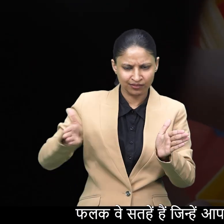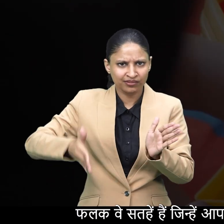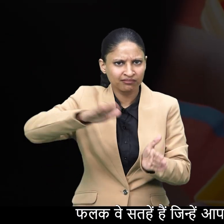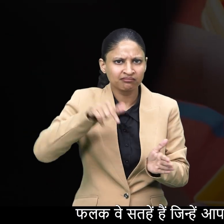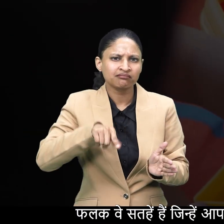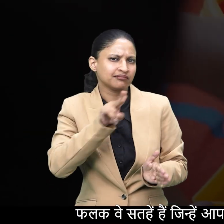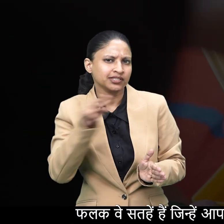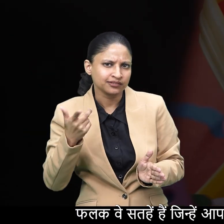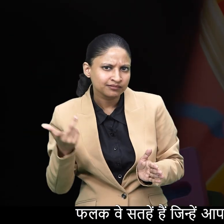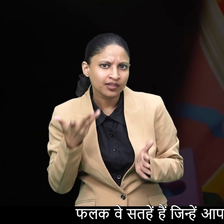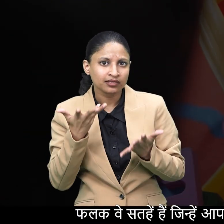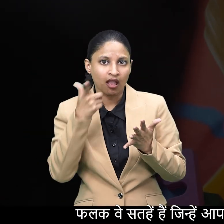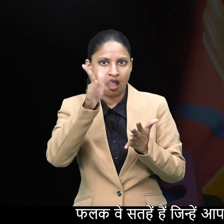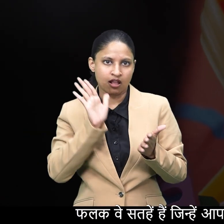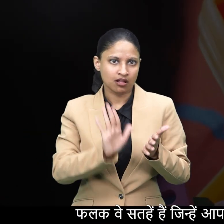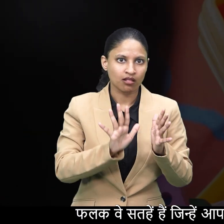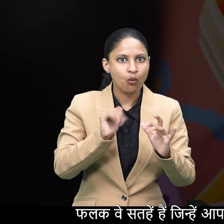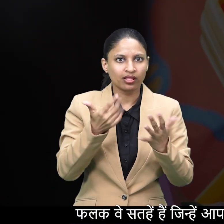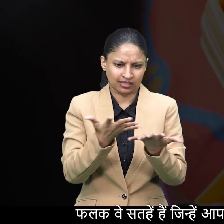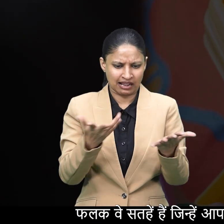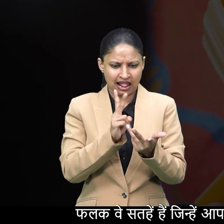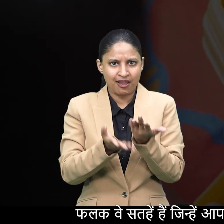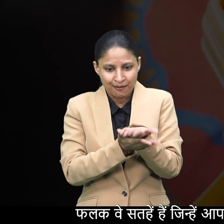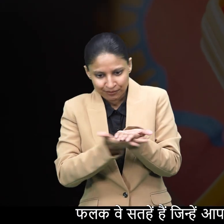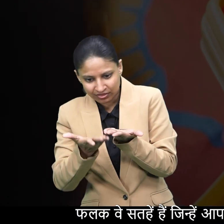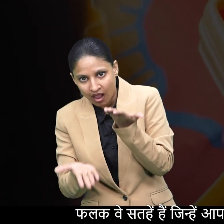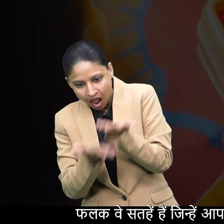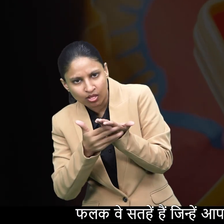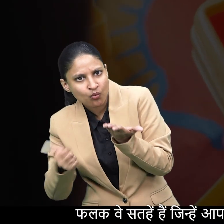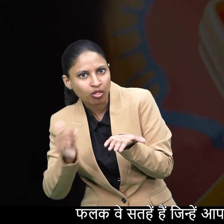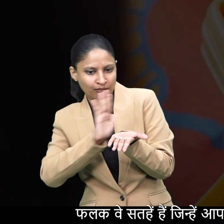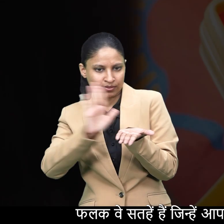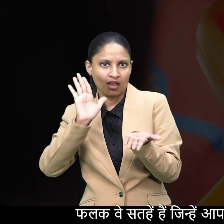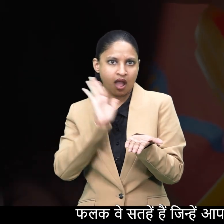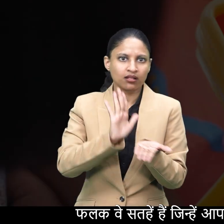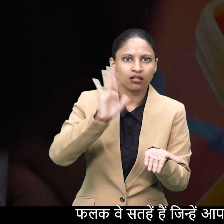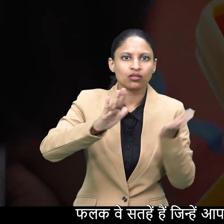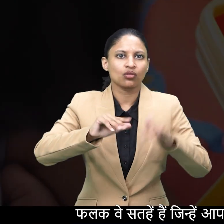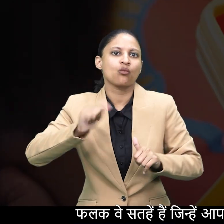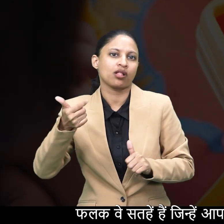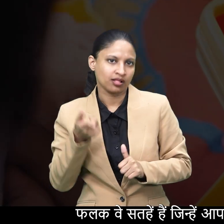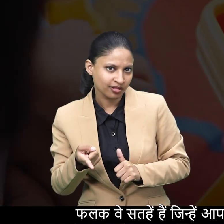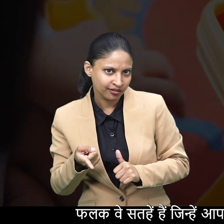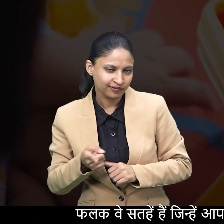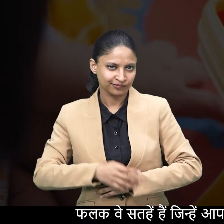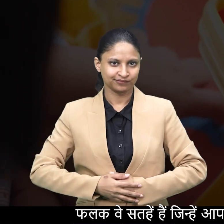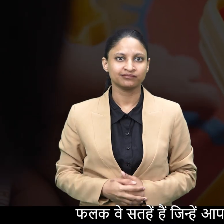फलक वे सतहें हैं जिन्हें आप छू सकते हैं। वे सपाट या घुमावदार हो सकते हैं।